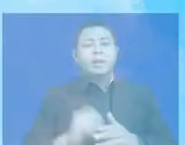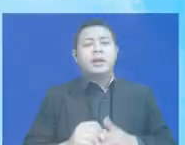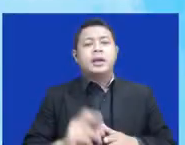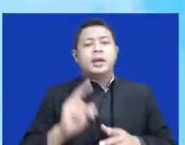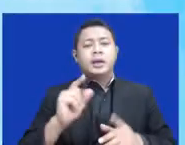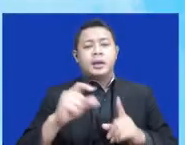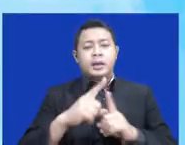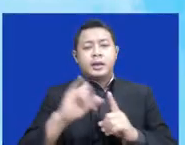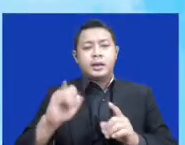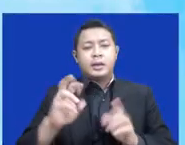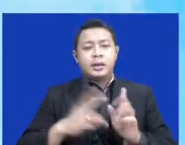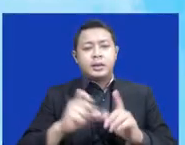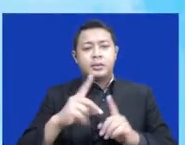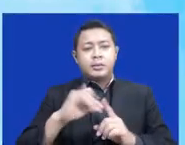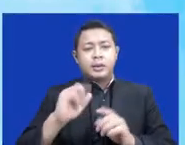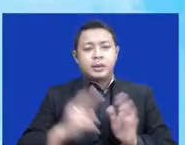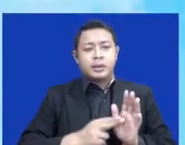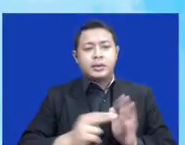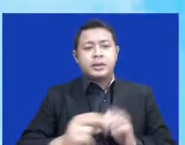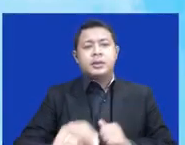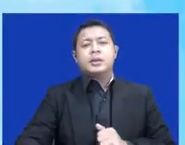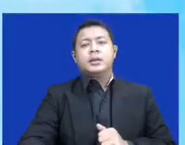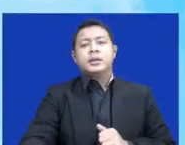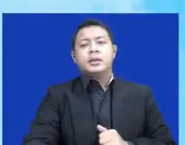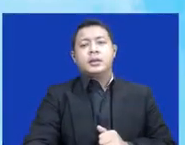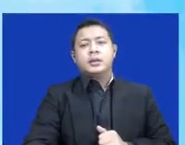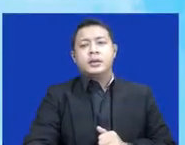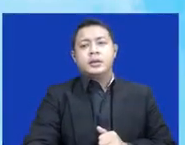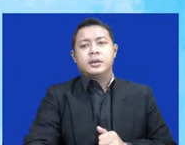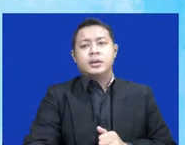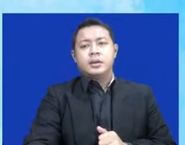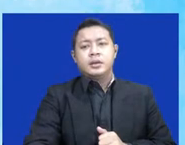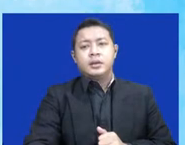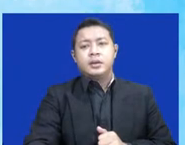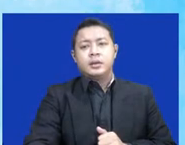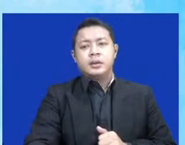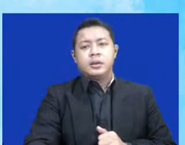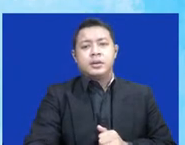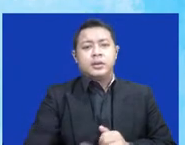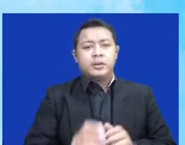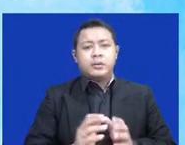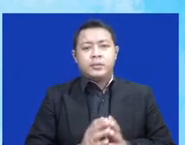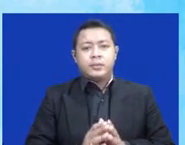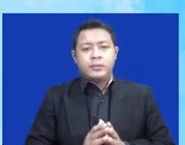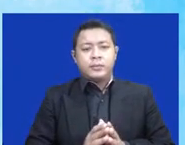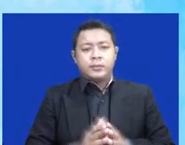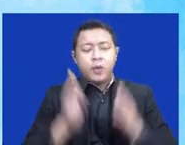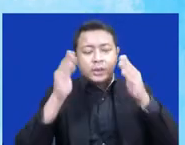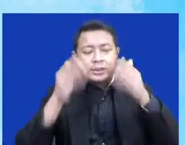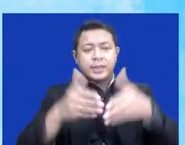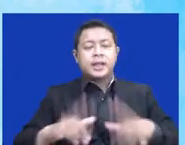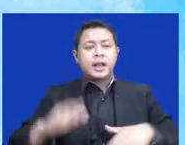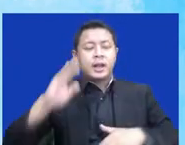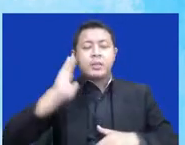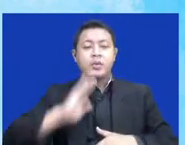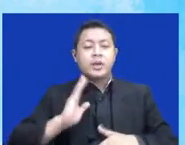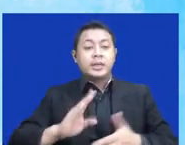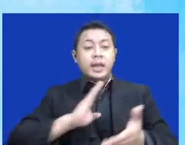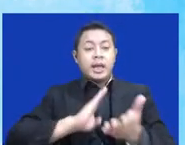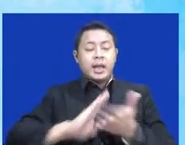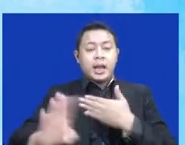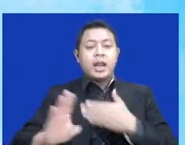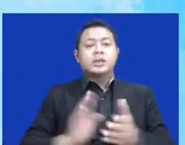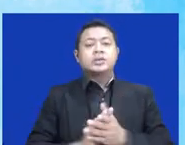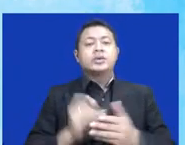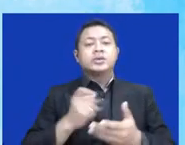muda juga, aktor yang tentunya sangat concern dengan kesehatan anak muda. Nah, saya langsung sapa saja Randy untuk bisa sharing